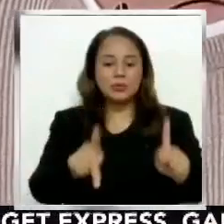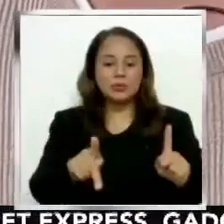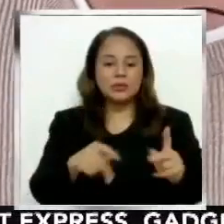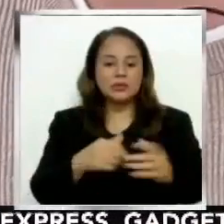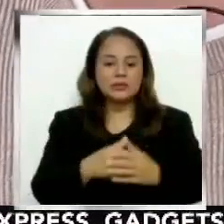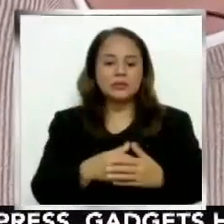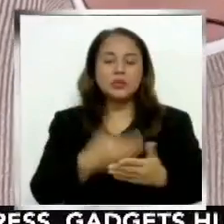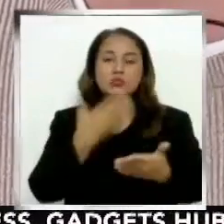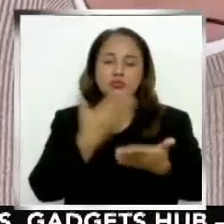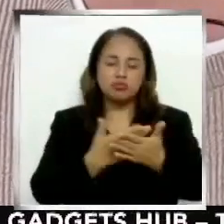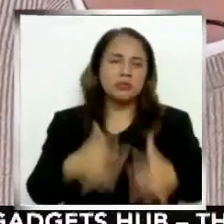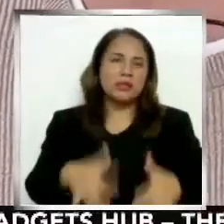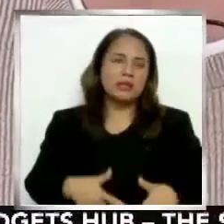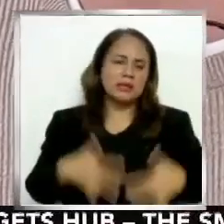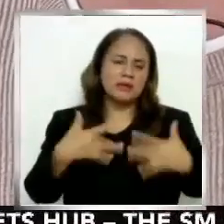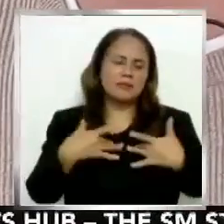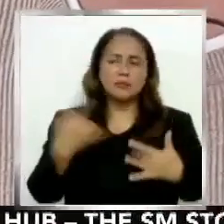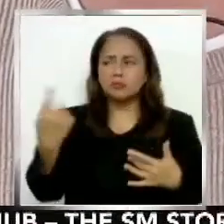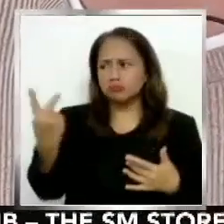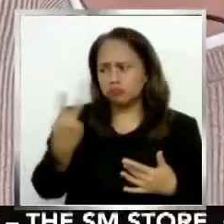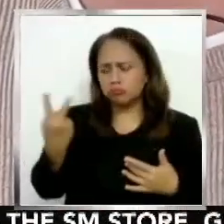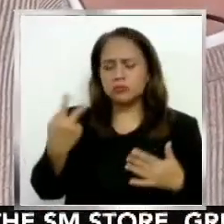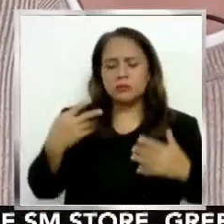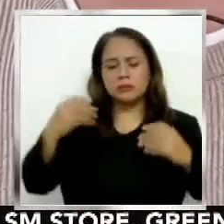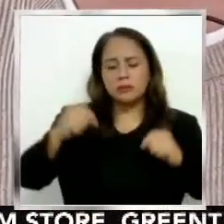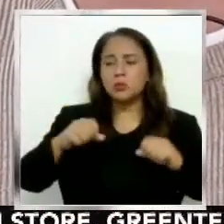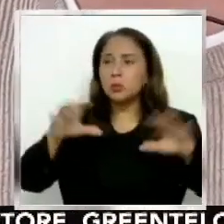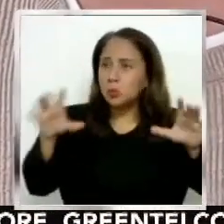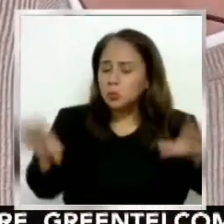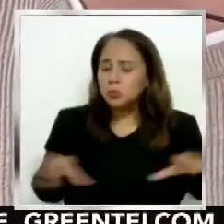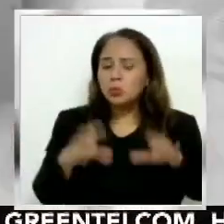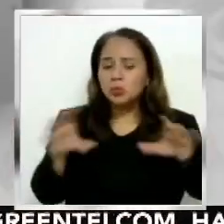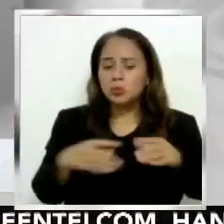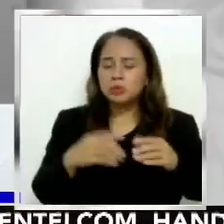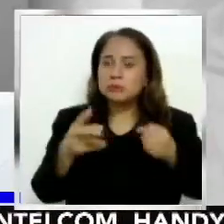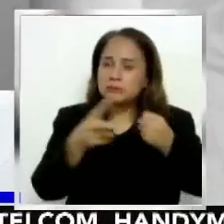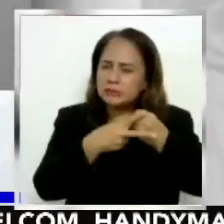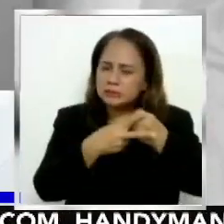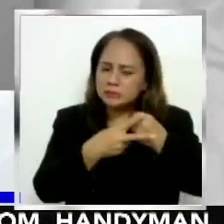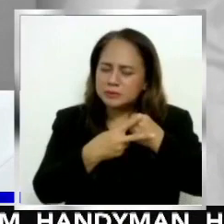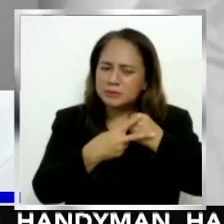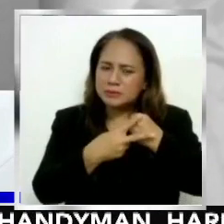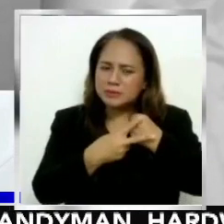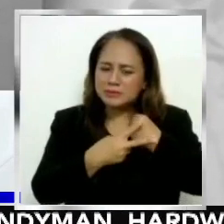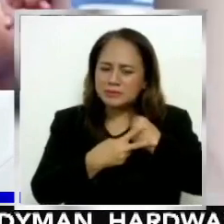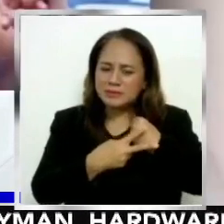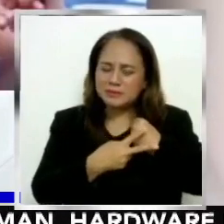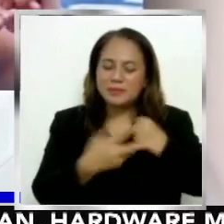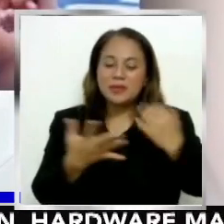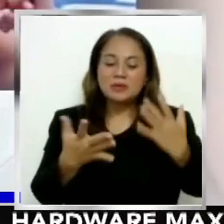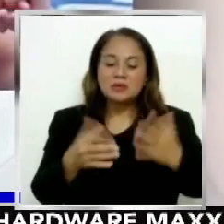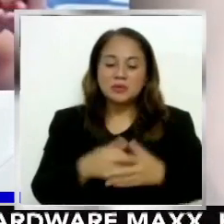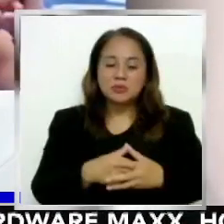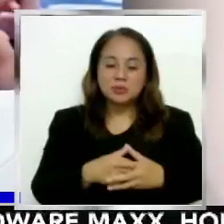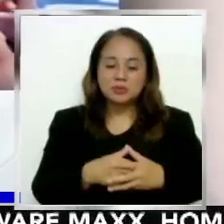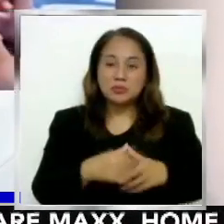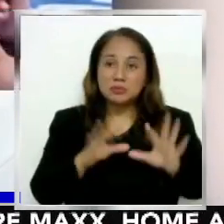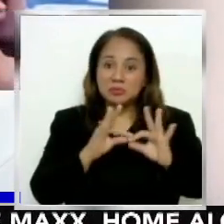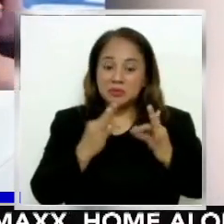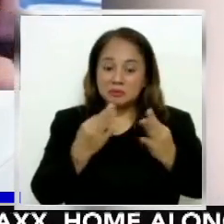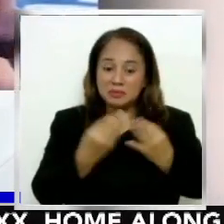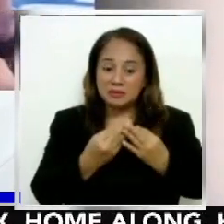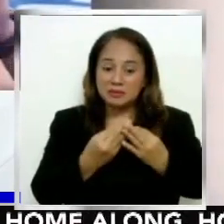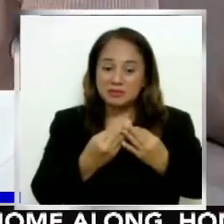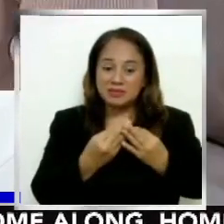nila. So sabi namin hanggang nagtatrabaho, nakakaipon, parang wala namang sigurong isang pamilya na hindi pa pangarapin magkaroon ng